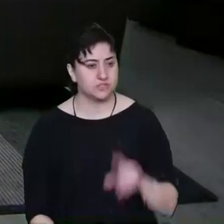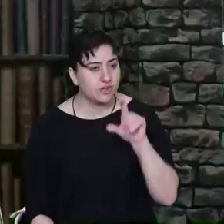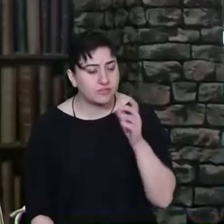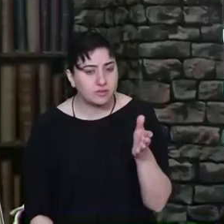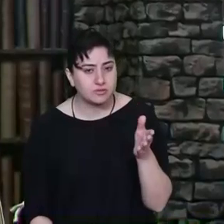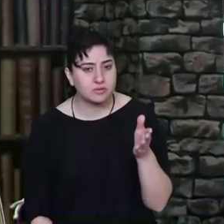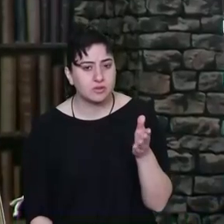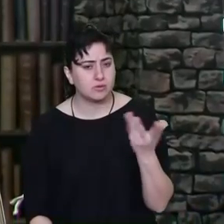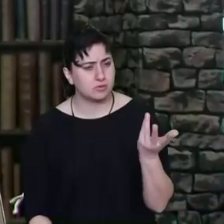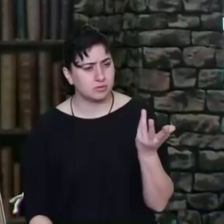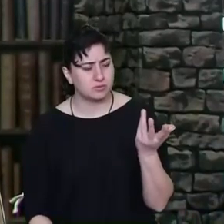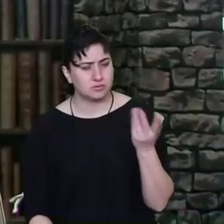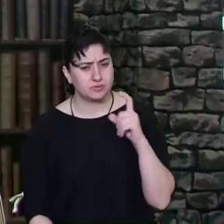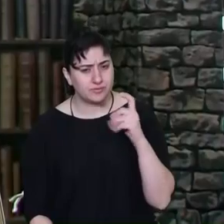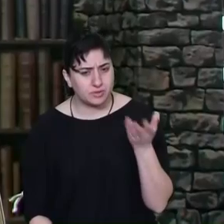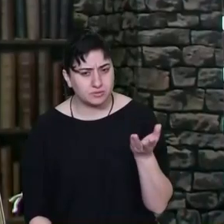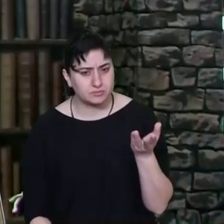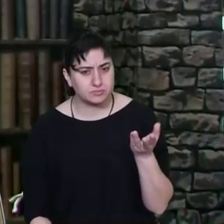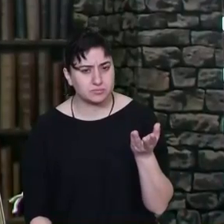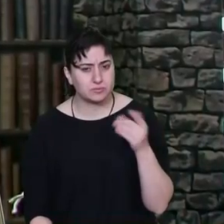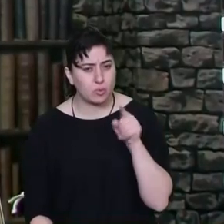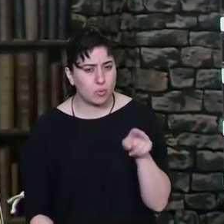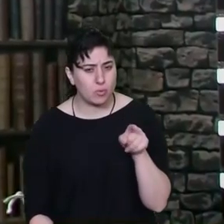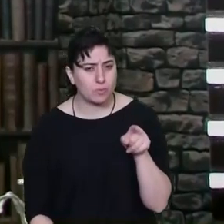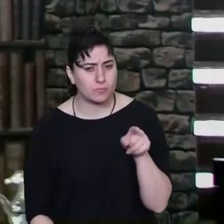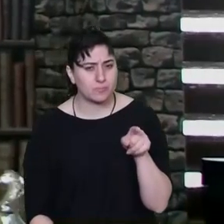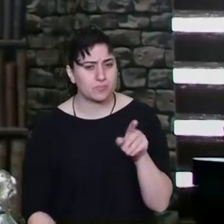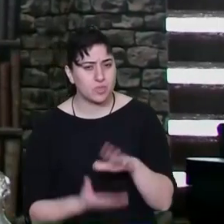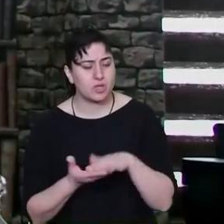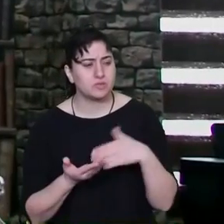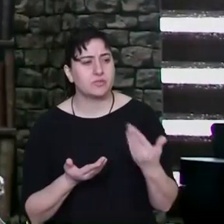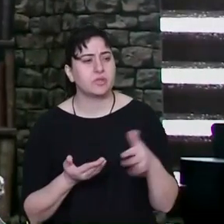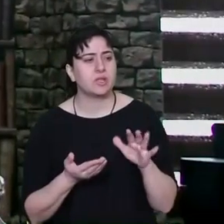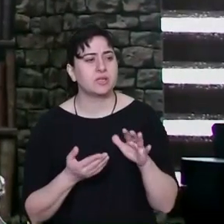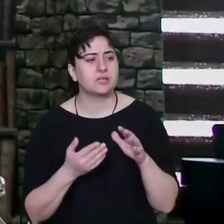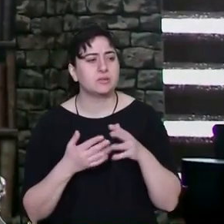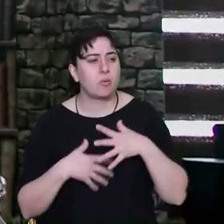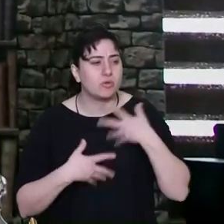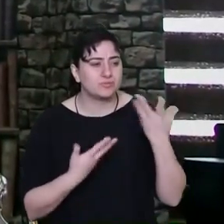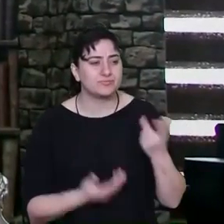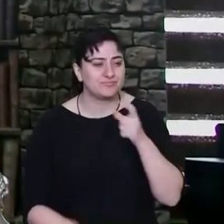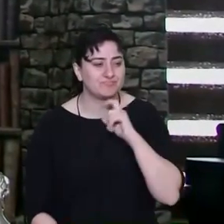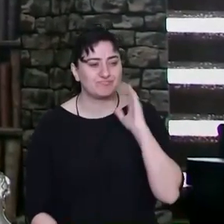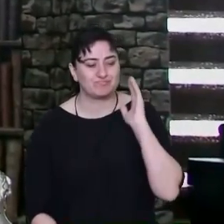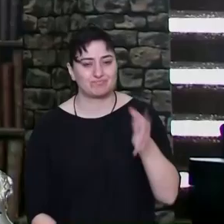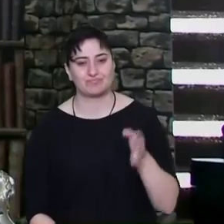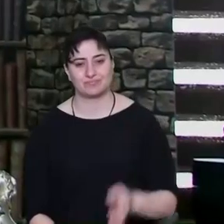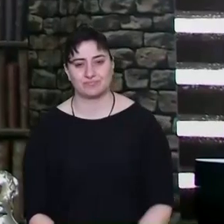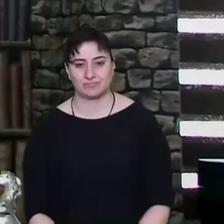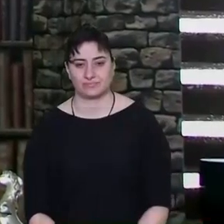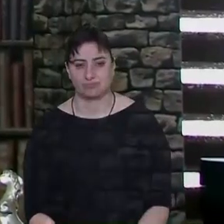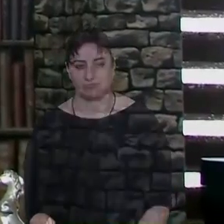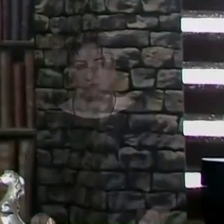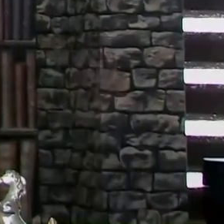Cavidan. Allah Allah. Ya, ya o istifa değil ki, o istifra. Allah Allah.